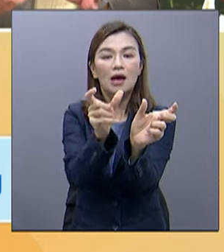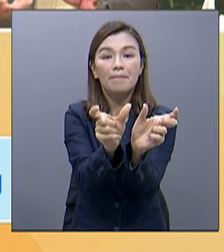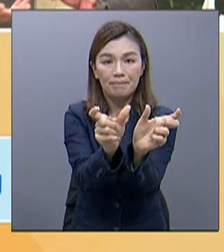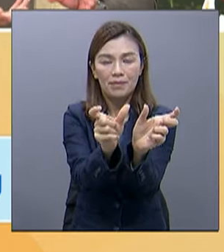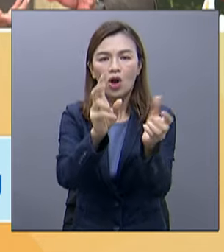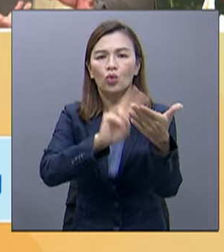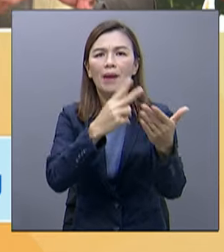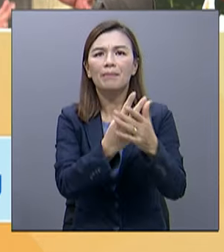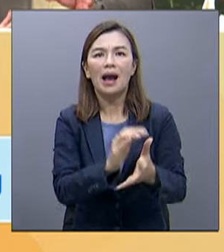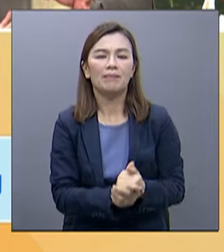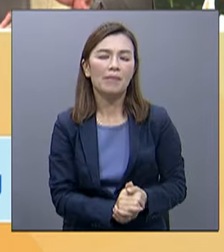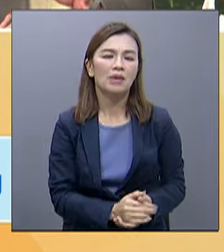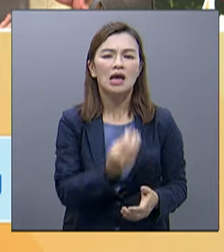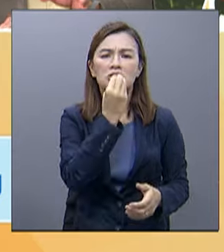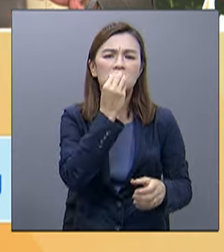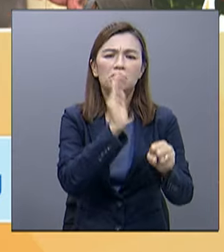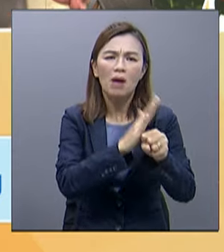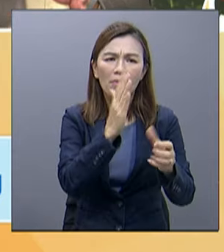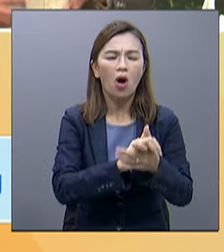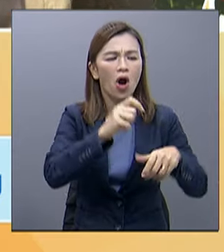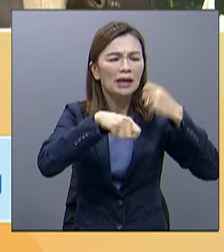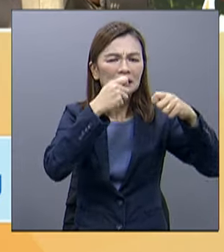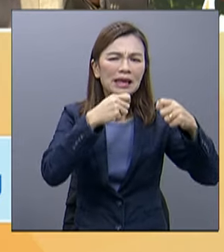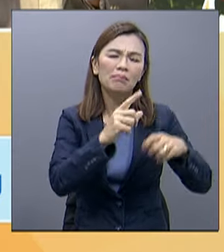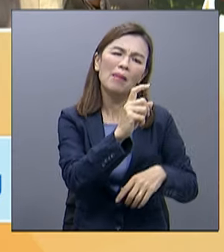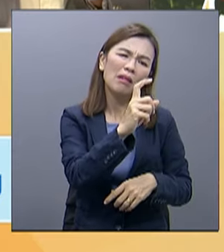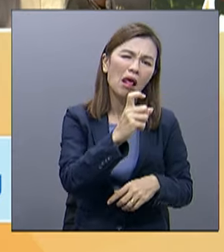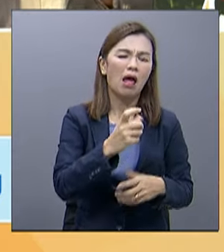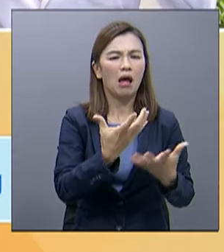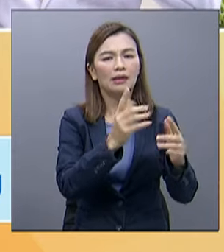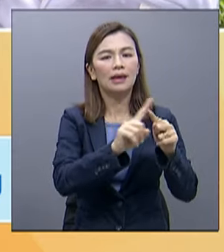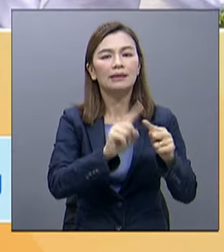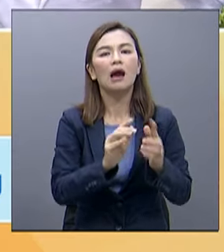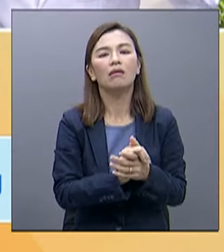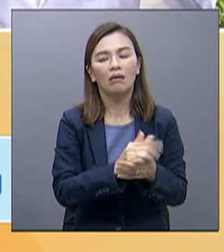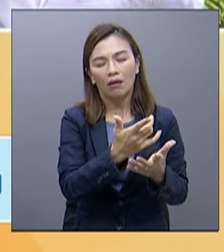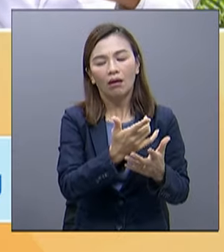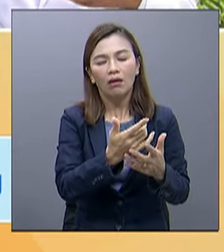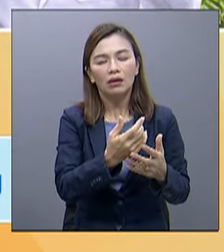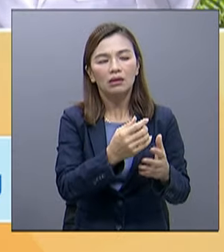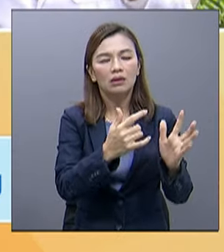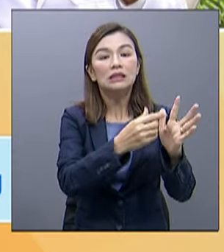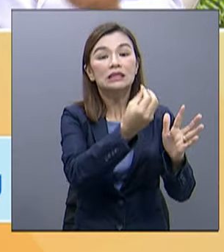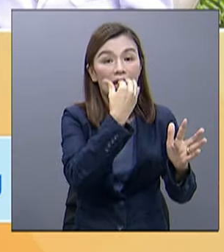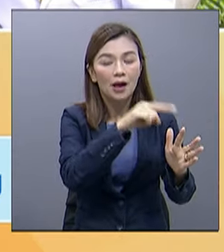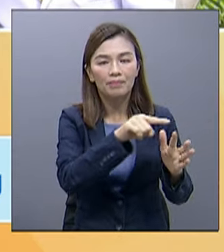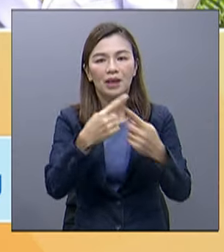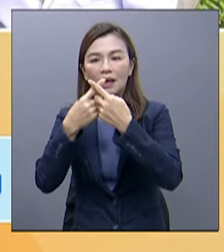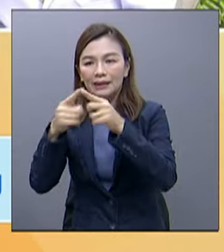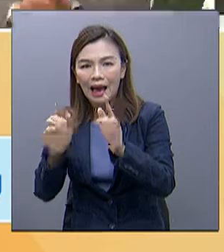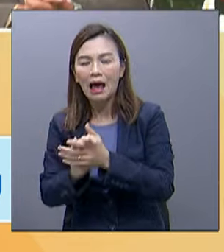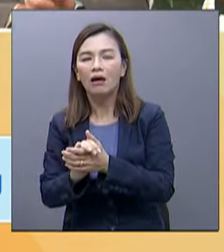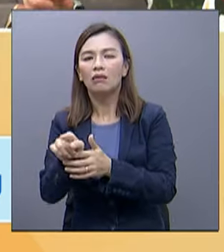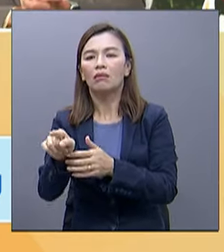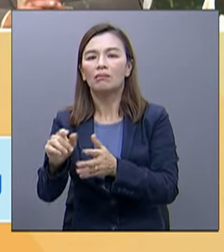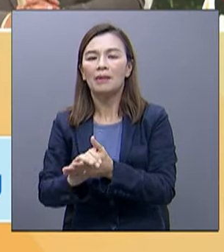ที่เรากินไม่ถึงขากินไม่กินไม่ถึงส่วนผลิตภัณฑ์เสริมอาหารก็คือเรามีอยู่แล้วเรามีอยู่แล้วแต่กินเพิ่มเข้าไปเพิ่มเข้าไปอ่า